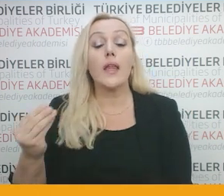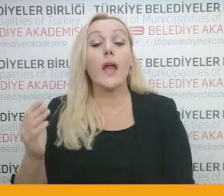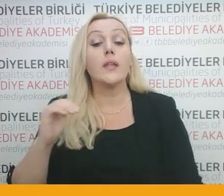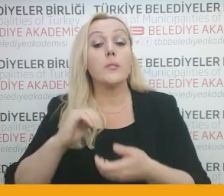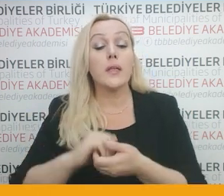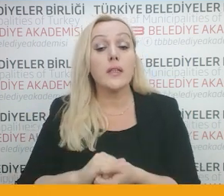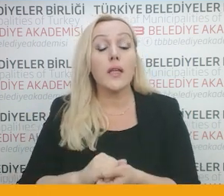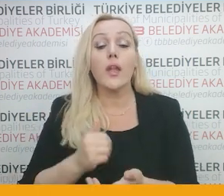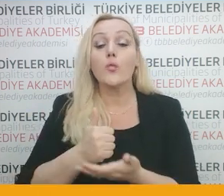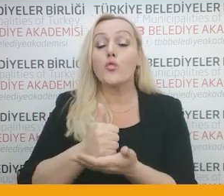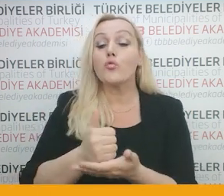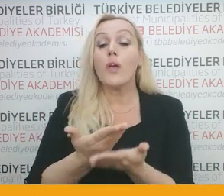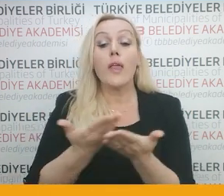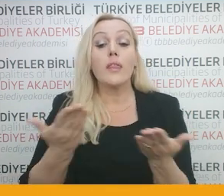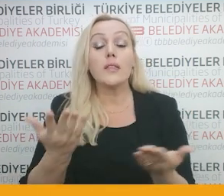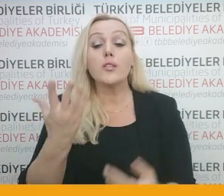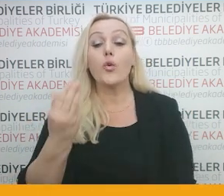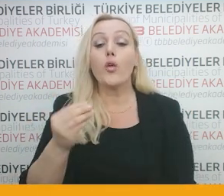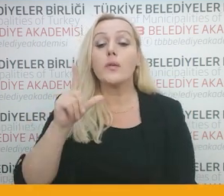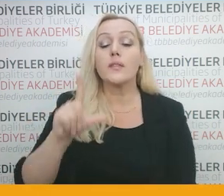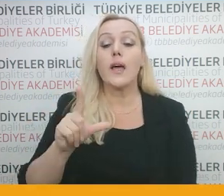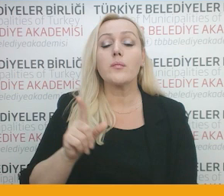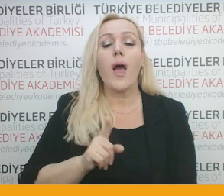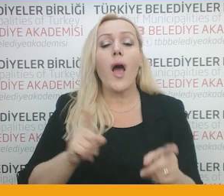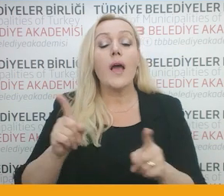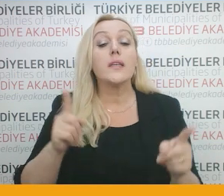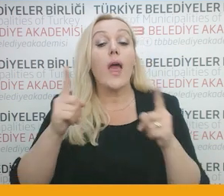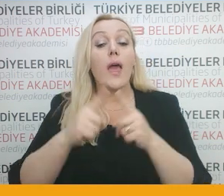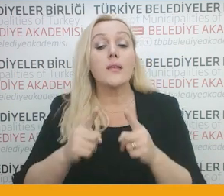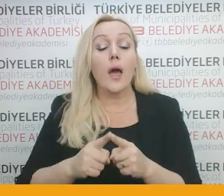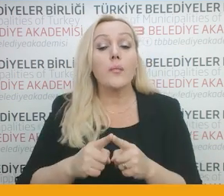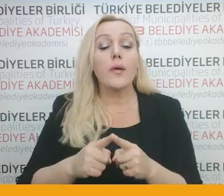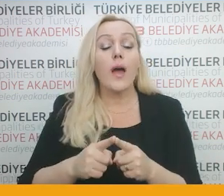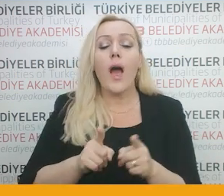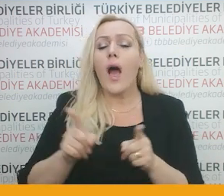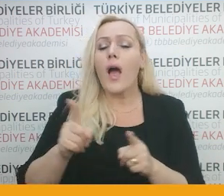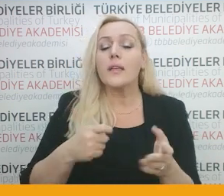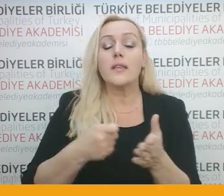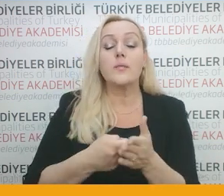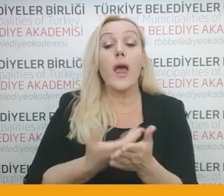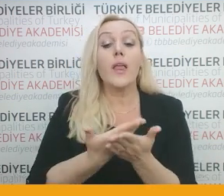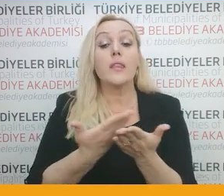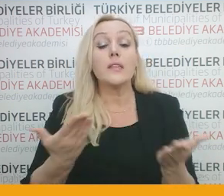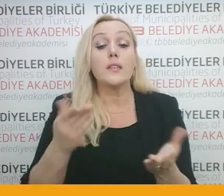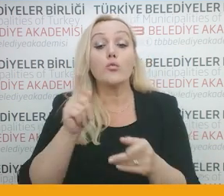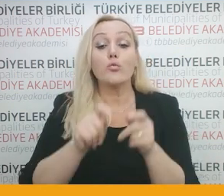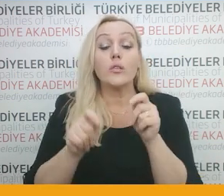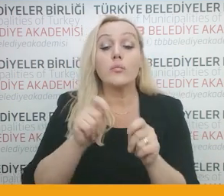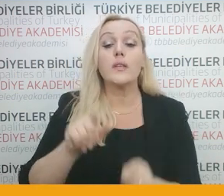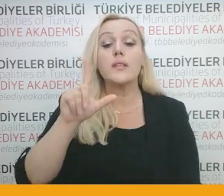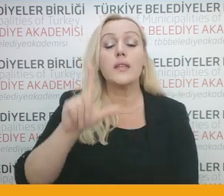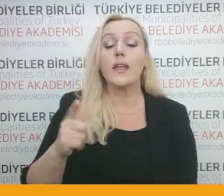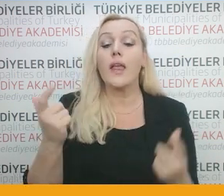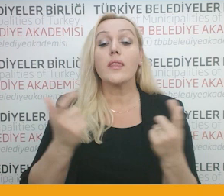birliklerinde bütçenin nasıl olması gerektiği, hangi hesabın hangi isimle, hangi şartlarda kullanılması gerektiğini